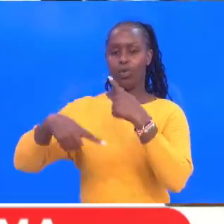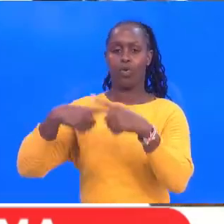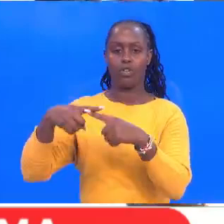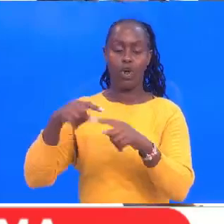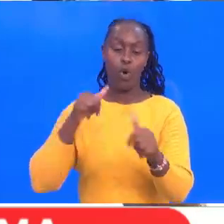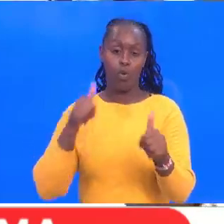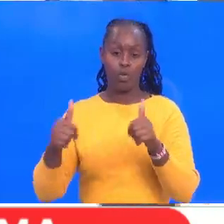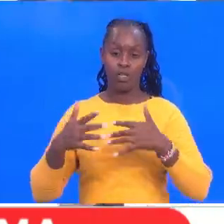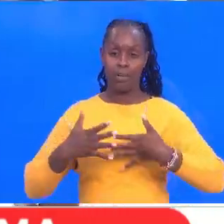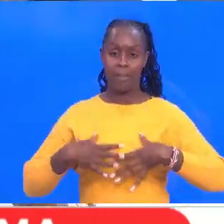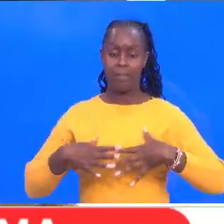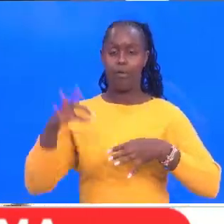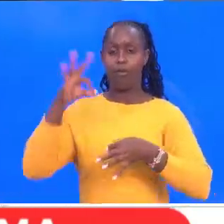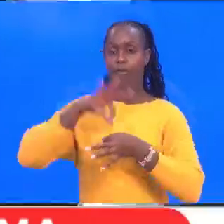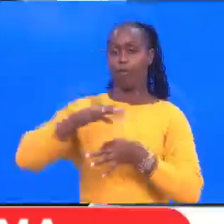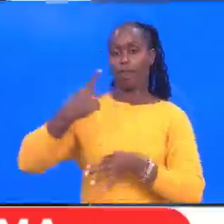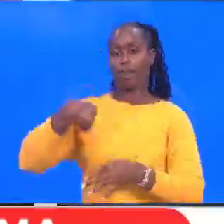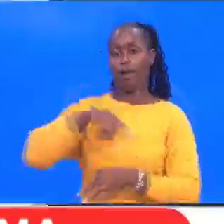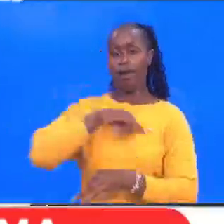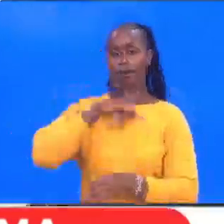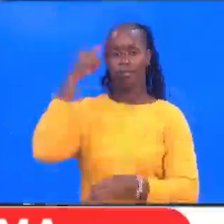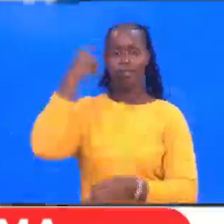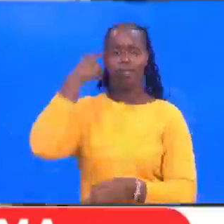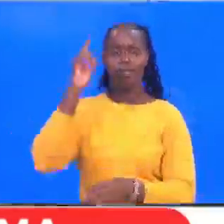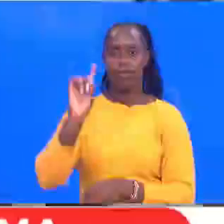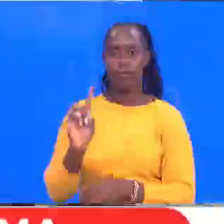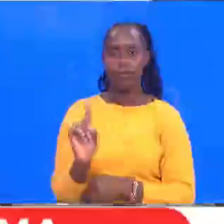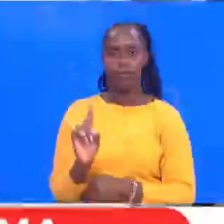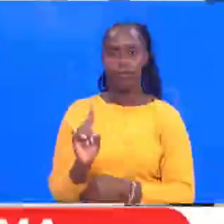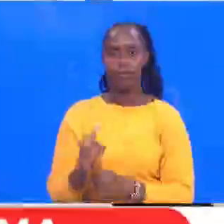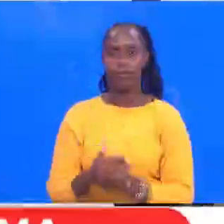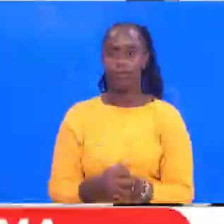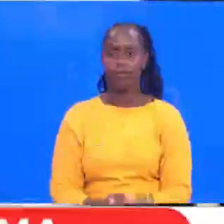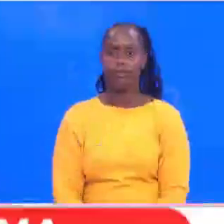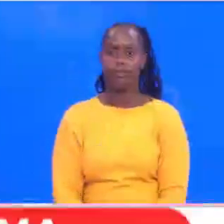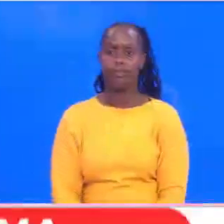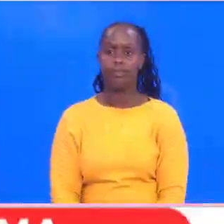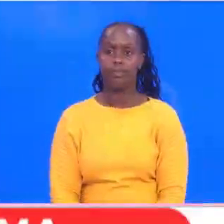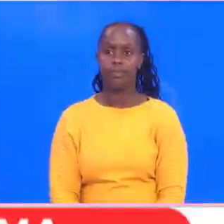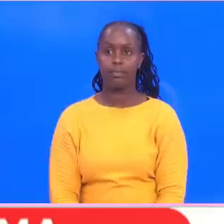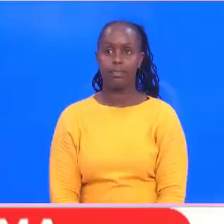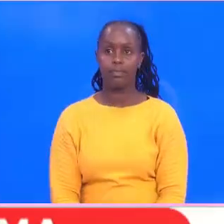wananchi walituchagua tuwafanyie. Kisewa Emory, TV 47.